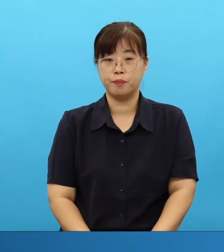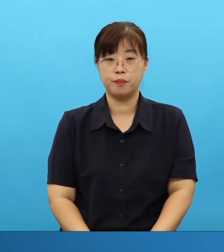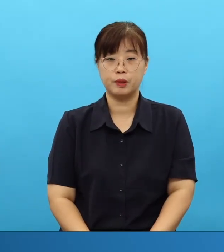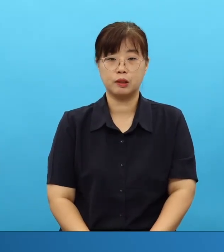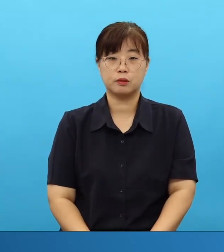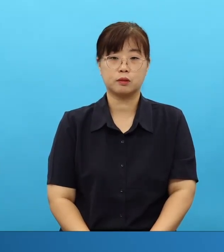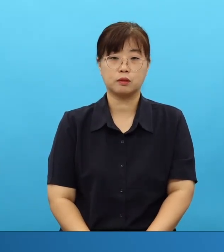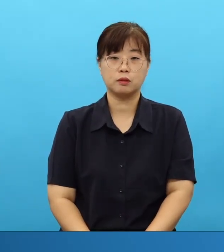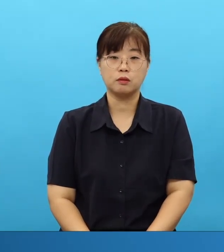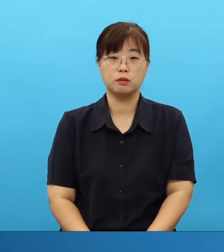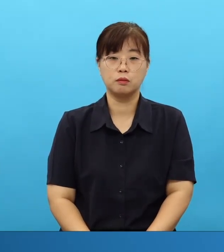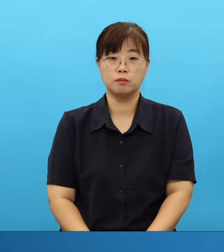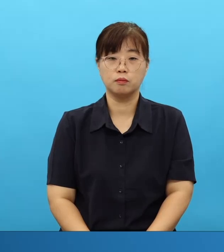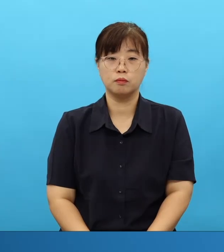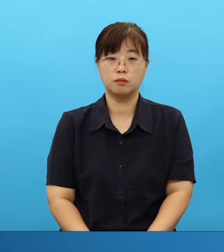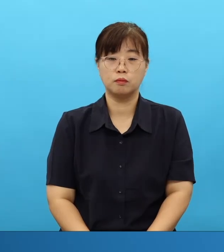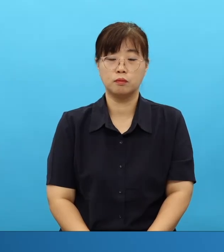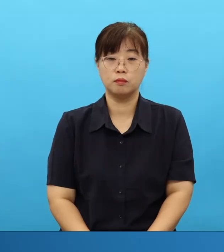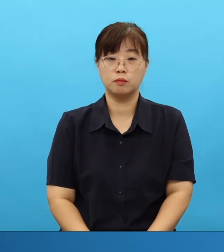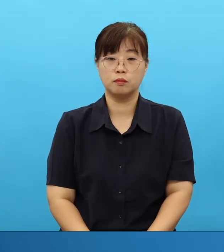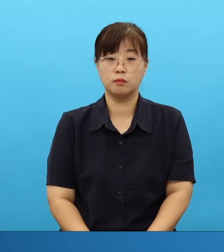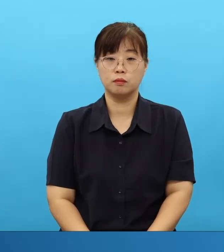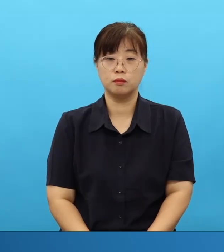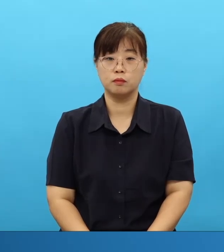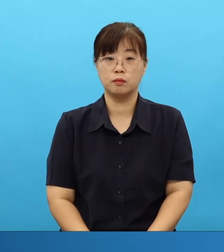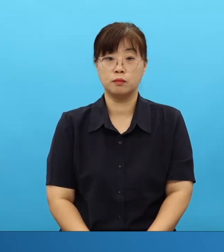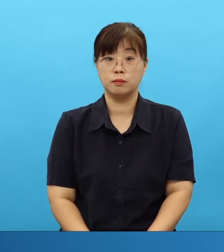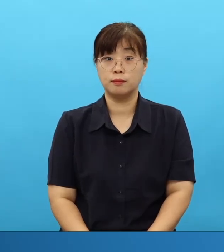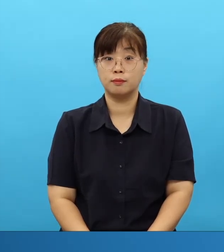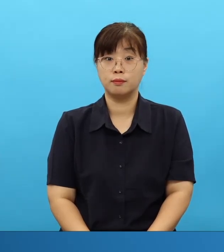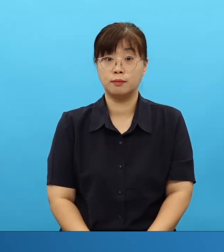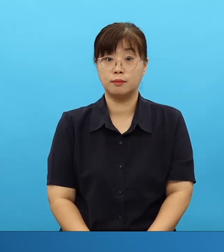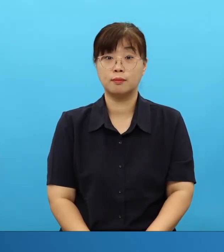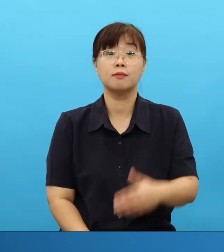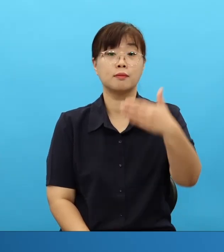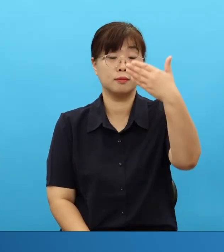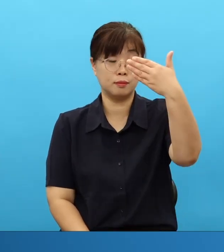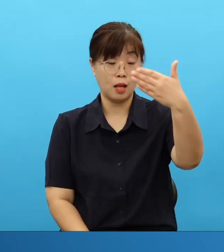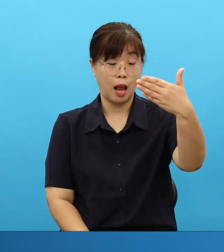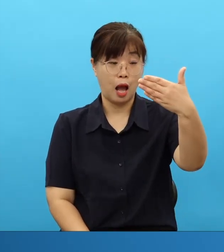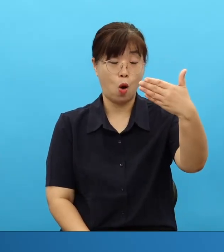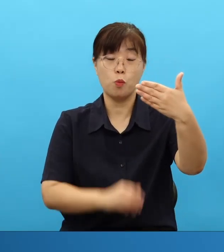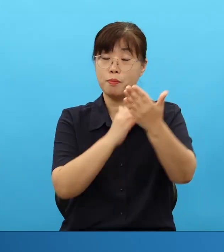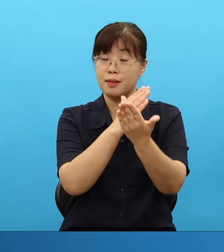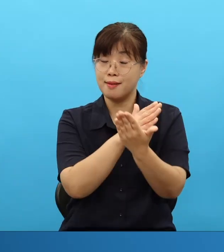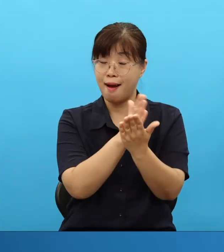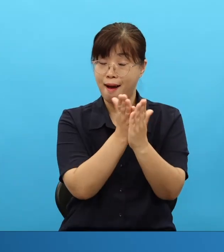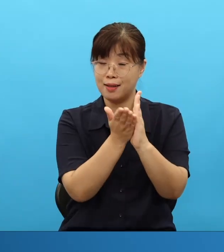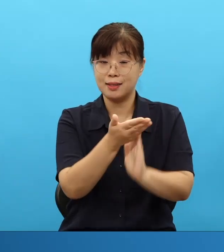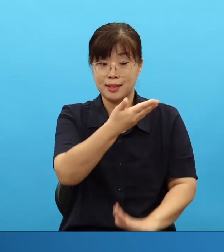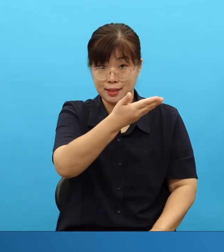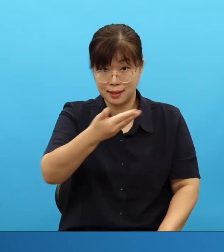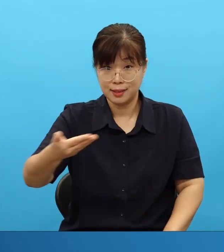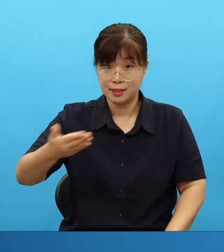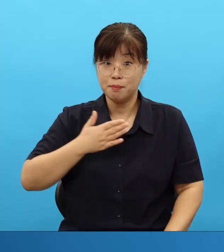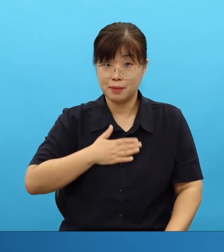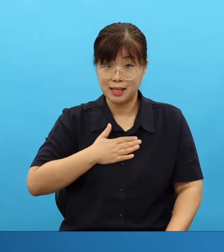됩니까 여러분이 아홉가지 흐름이 나와 있잖아요 이걸로 바꾸면 되는